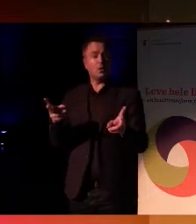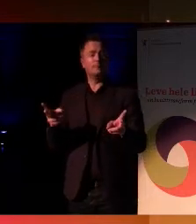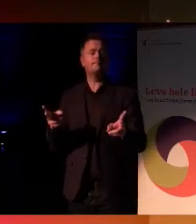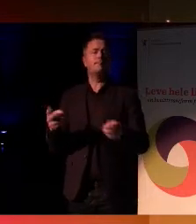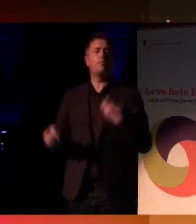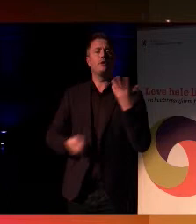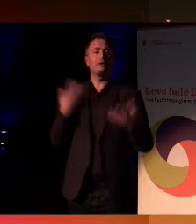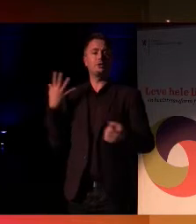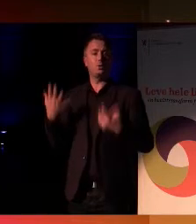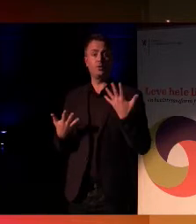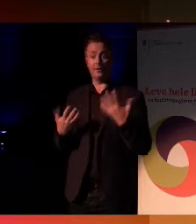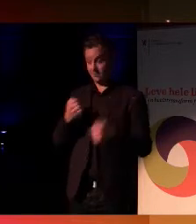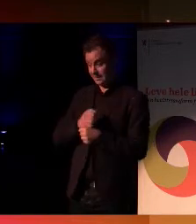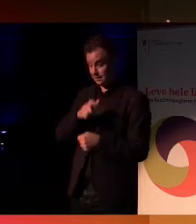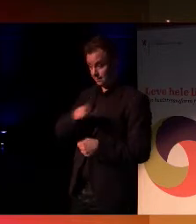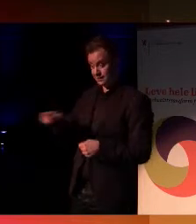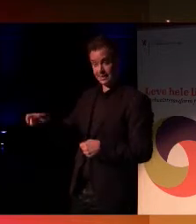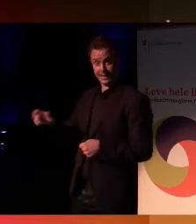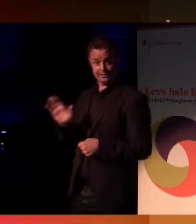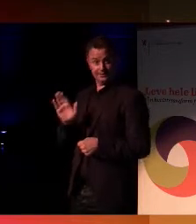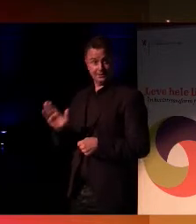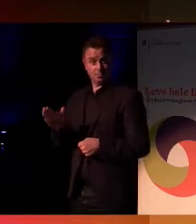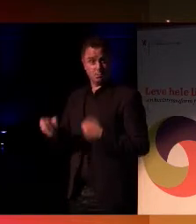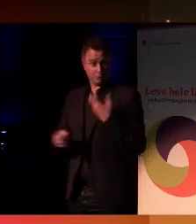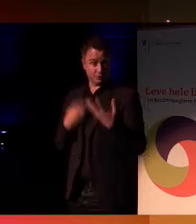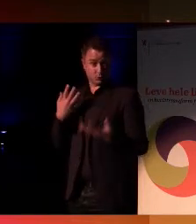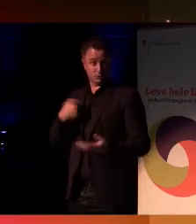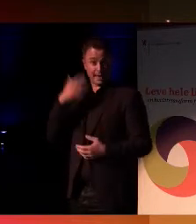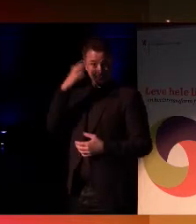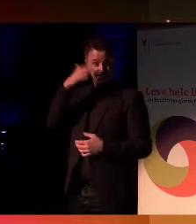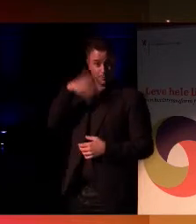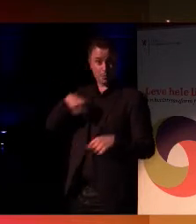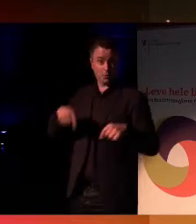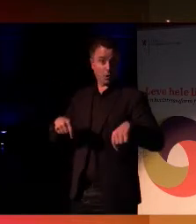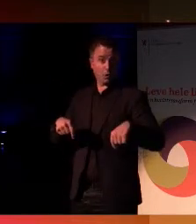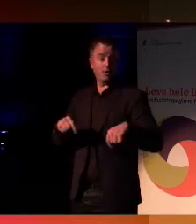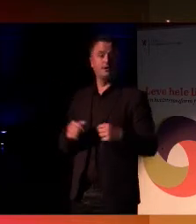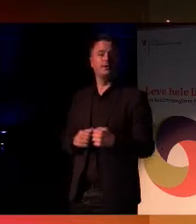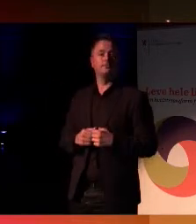faktisk pasientenes motivasjon jeg tenker på.